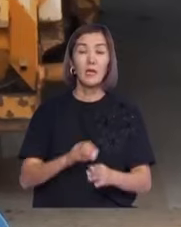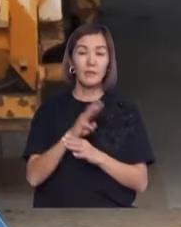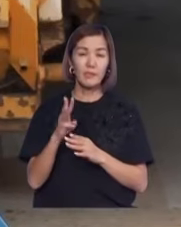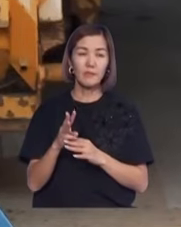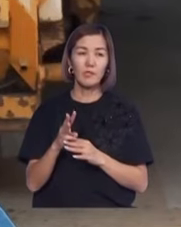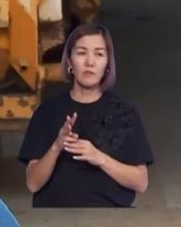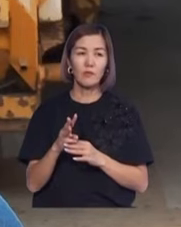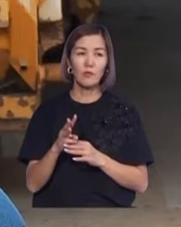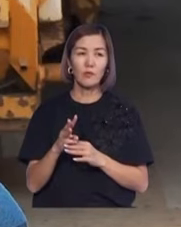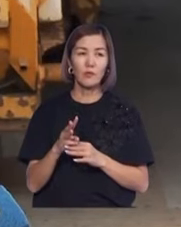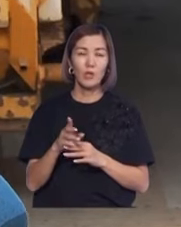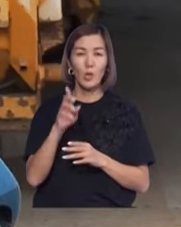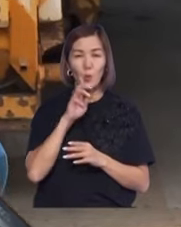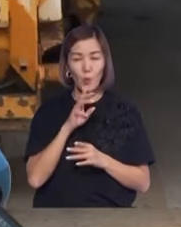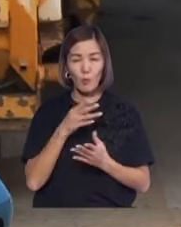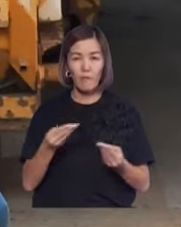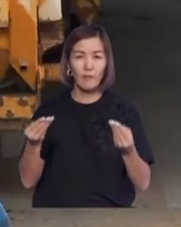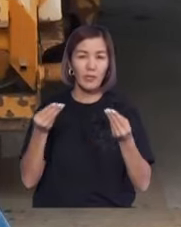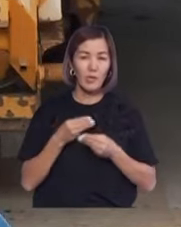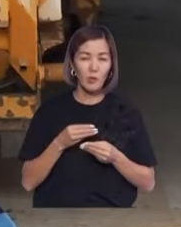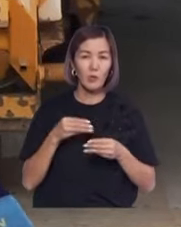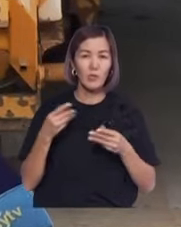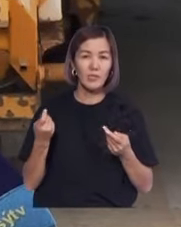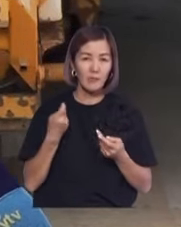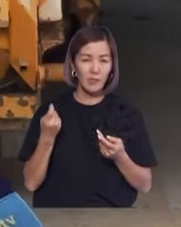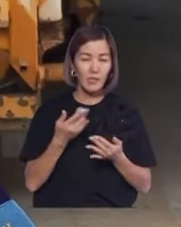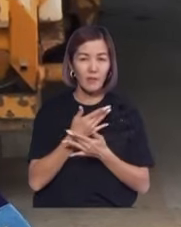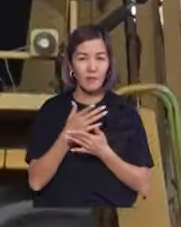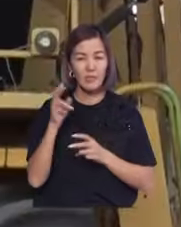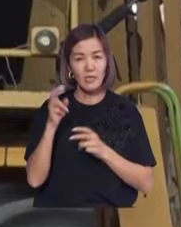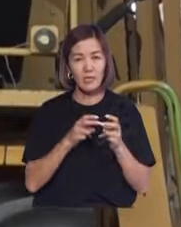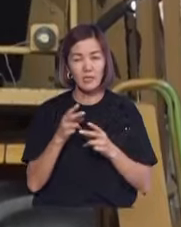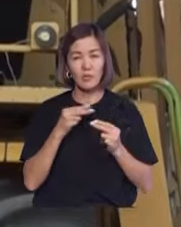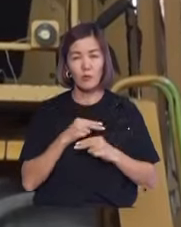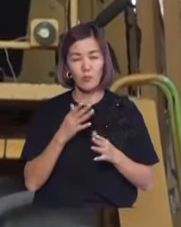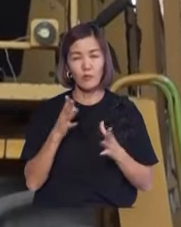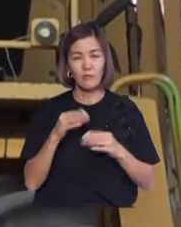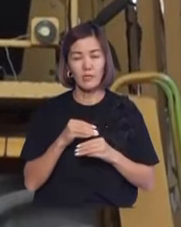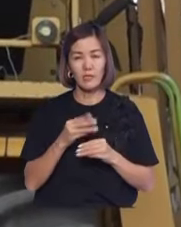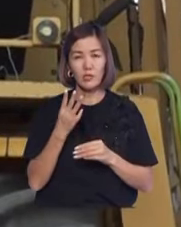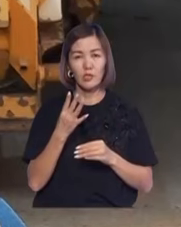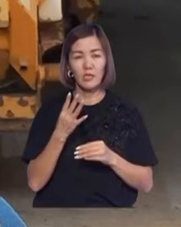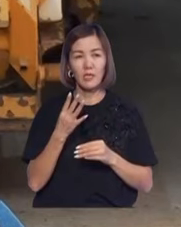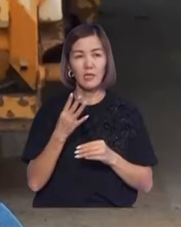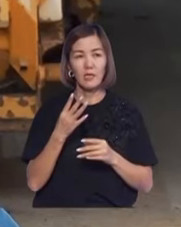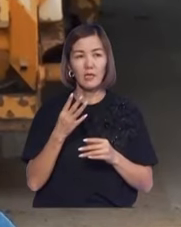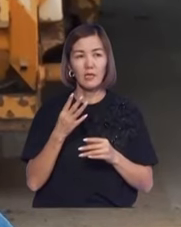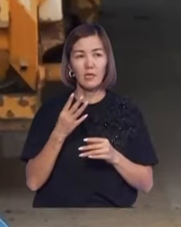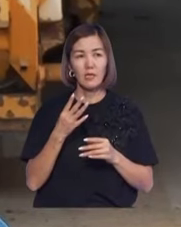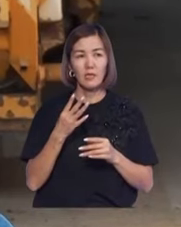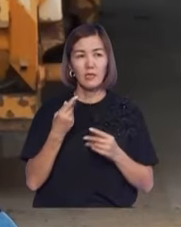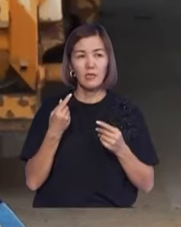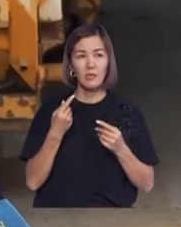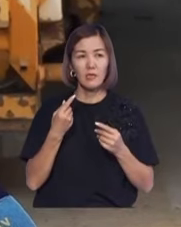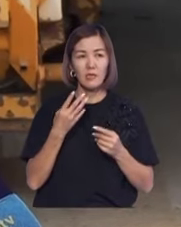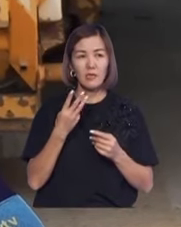нас, допустим, топливом, семенами сахарный завод. Очень приятно с ними работать. Четыре механизатора. На четыре